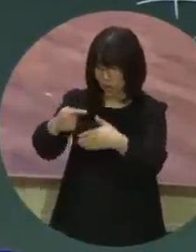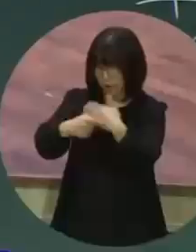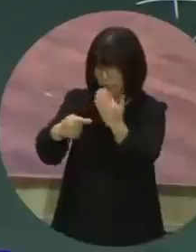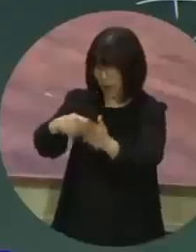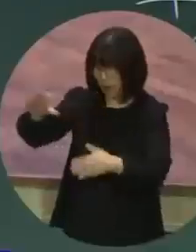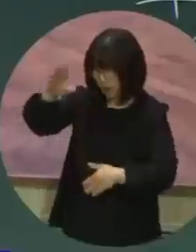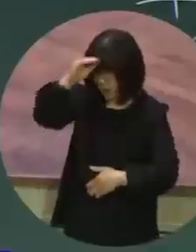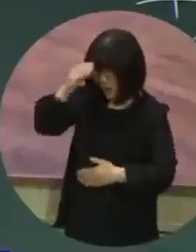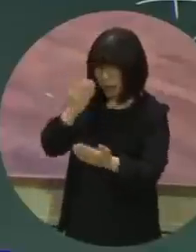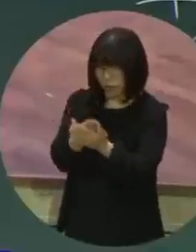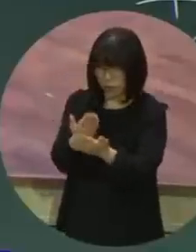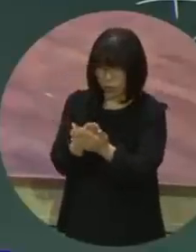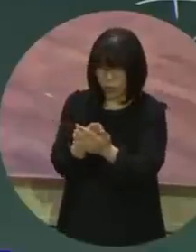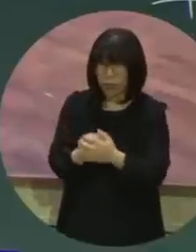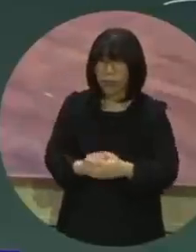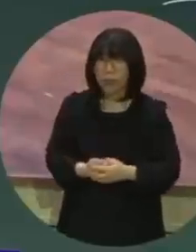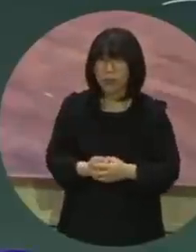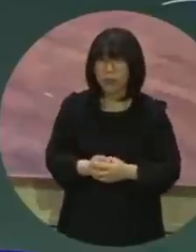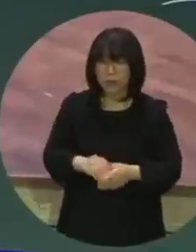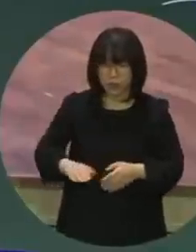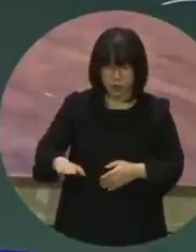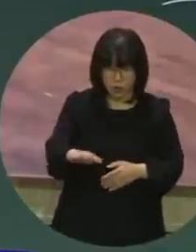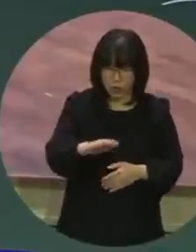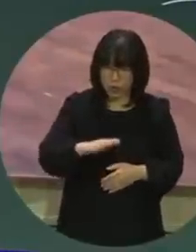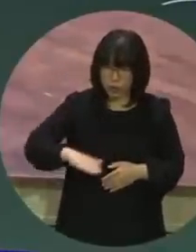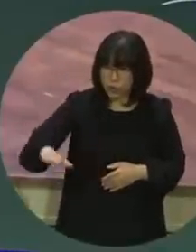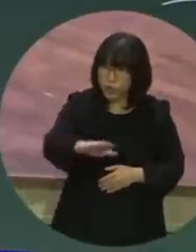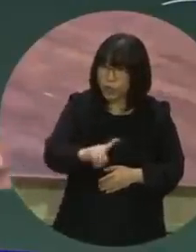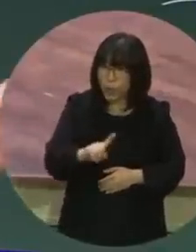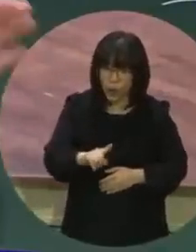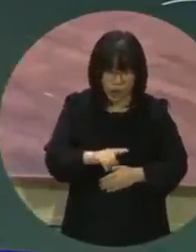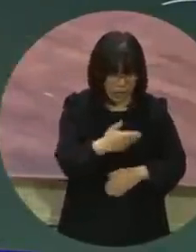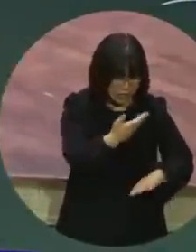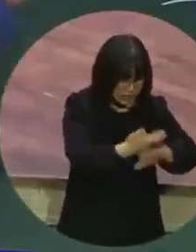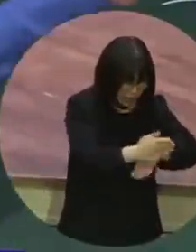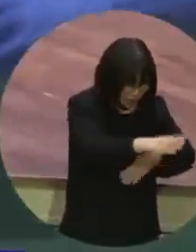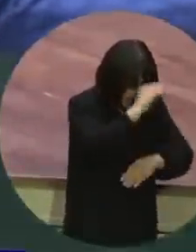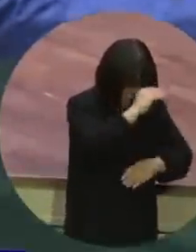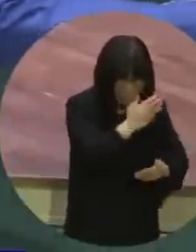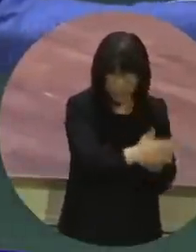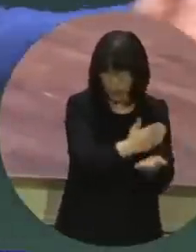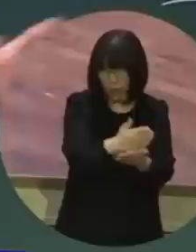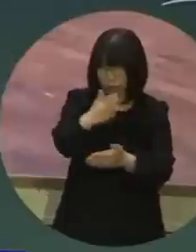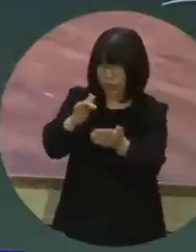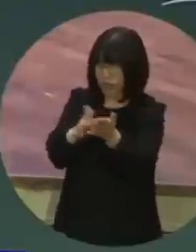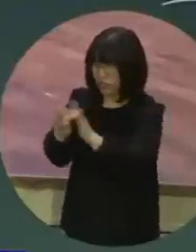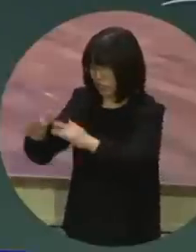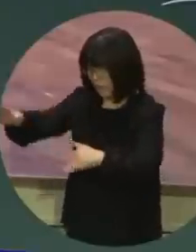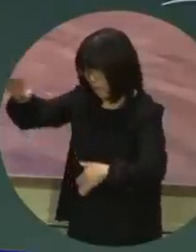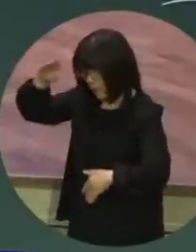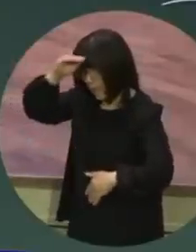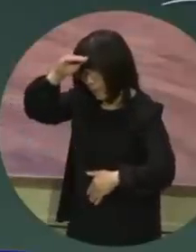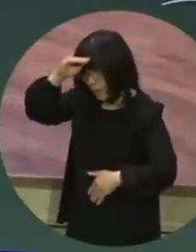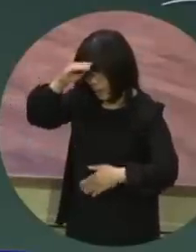주옵소서. 다른 모델이 아닙니다. 우리 모델은 예수 그리스도입니다. 예수를 통하여 주의 제자들이 받은 응답들이